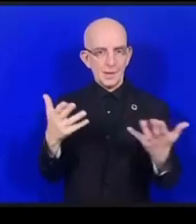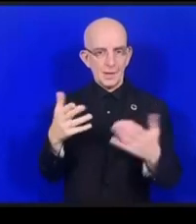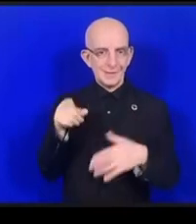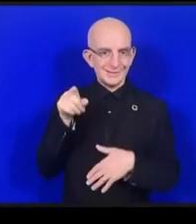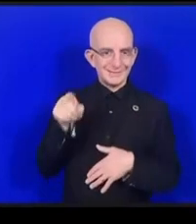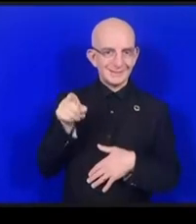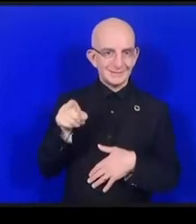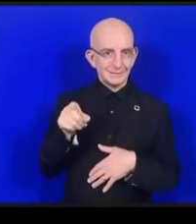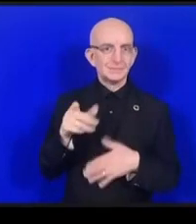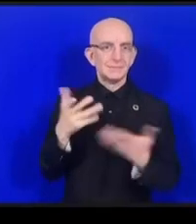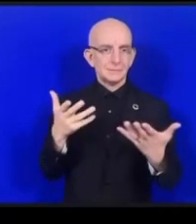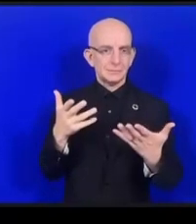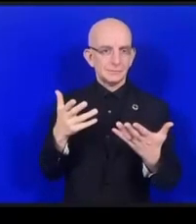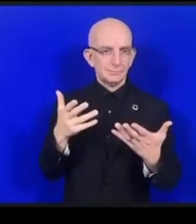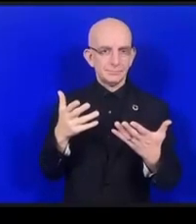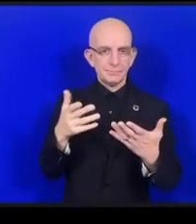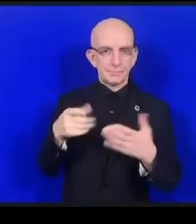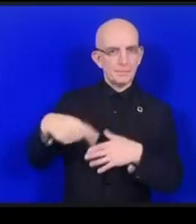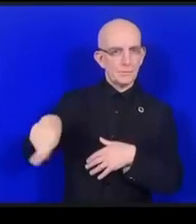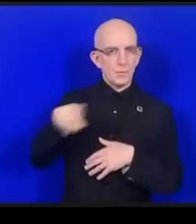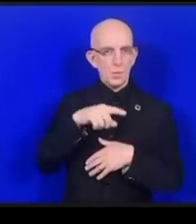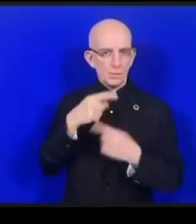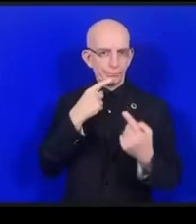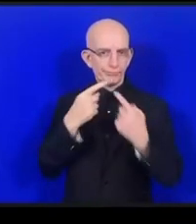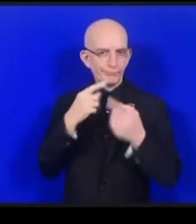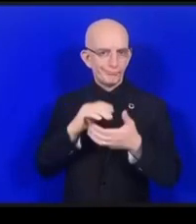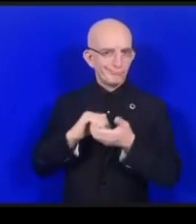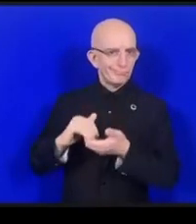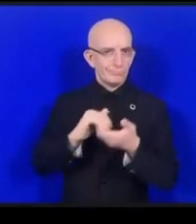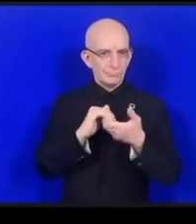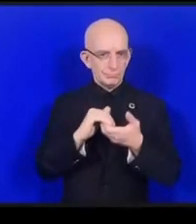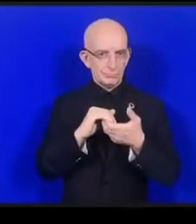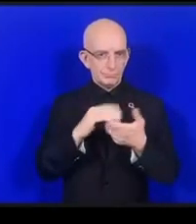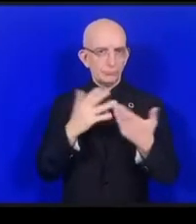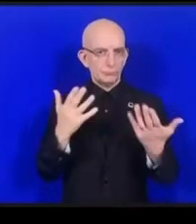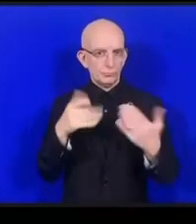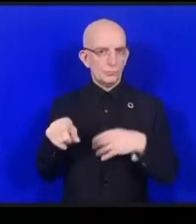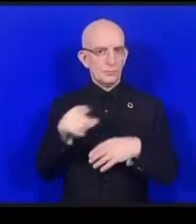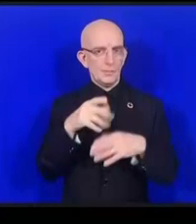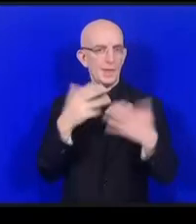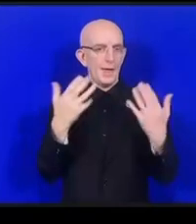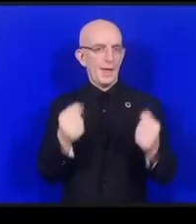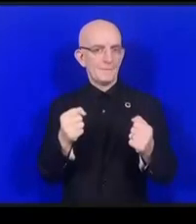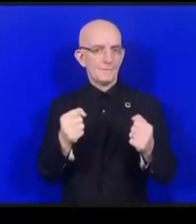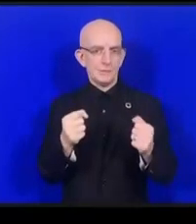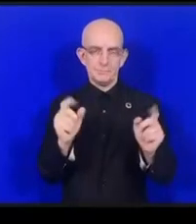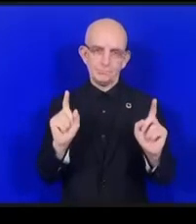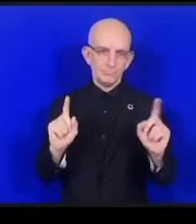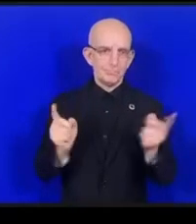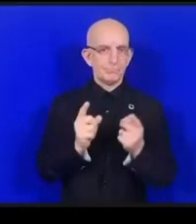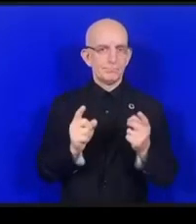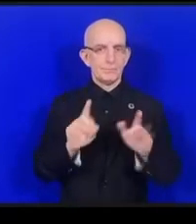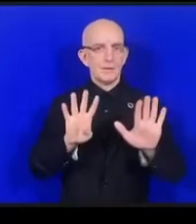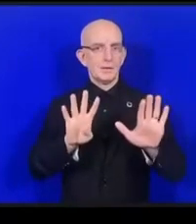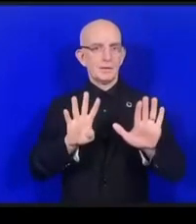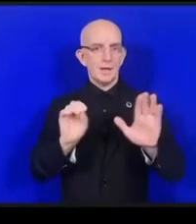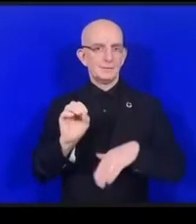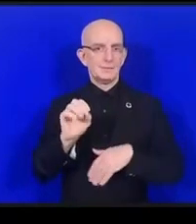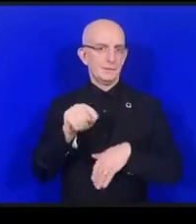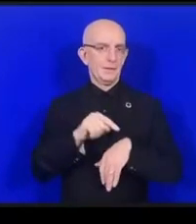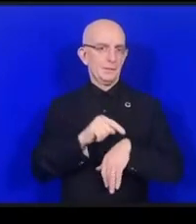представитель должен находиться в зале и должен выступить Нет не 90 минут конечно